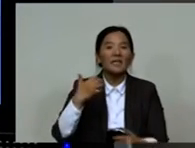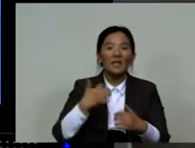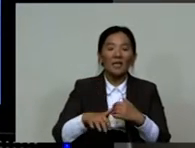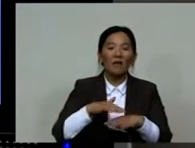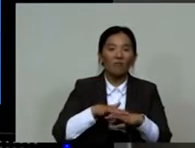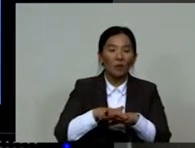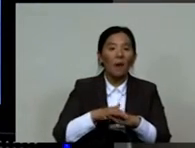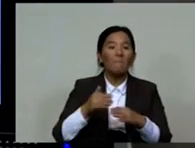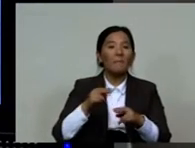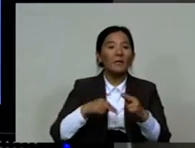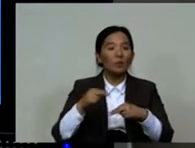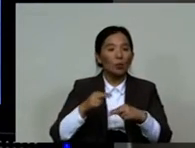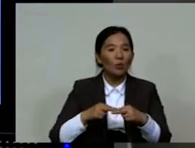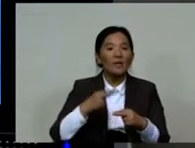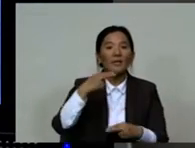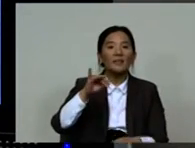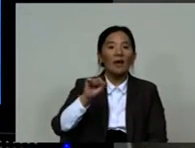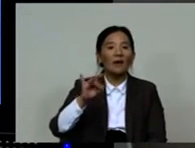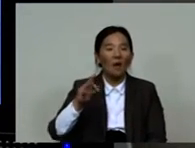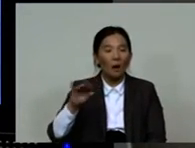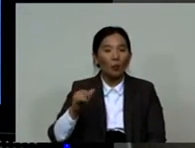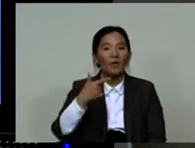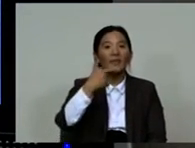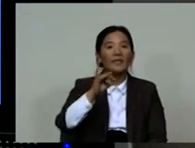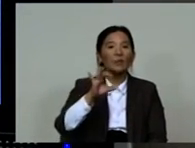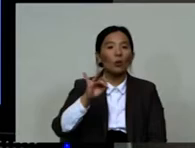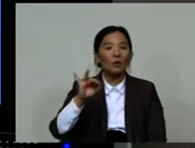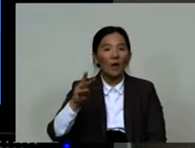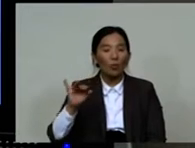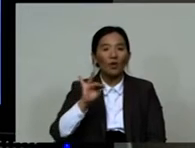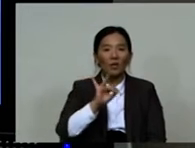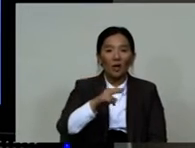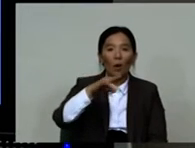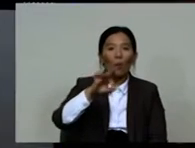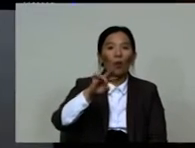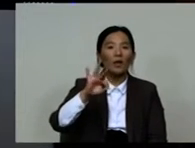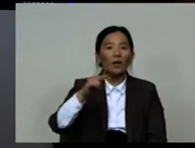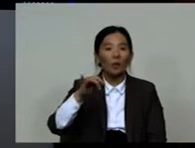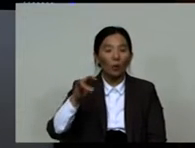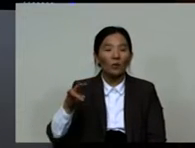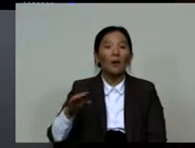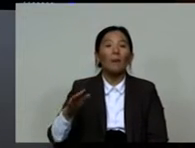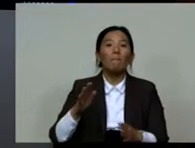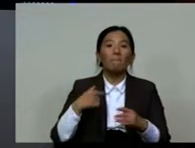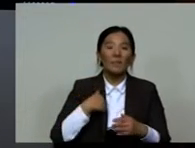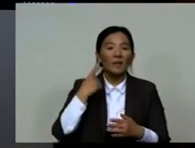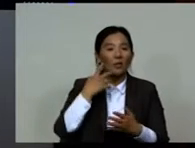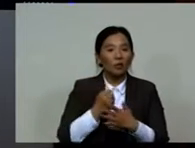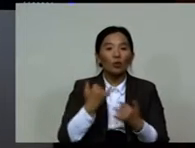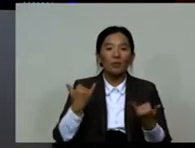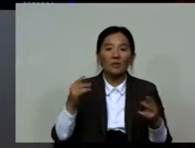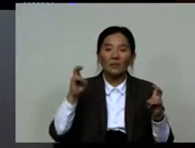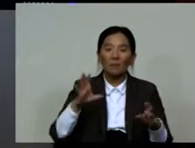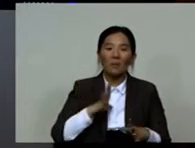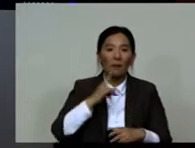построить диаграммы, гистограмму и полигон чисел. Надеюсь, тема была вам понятной.